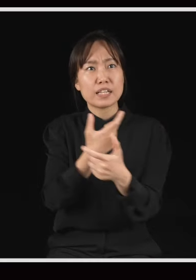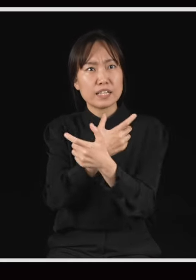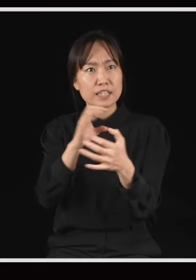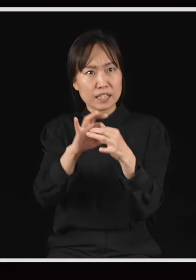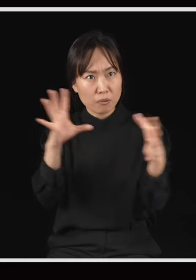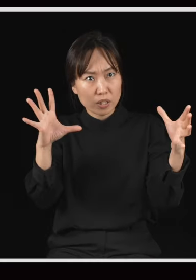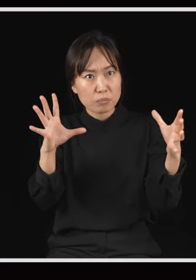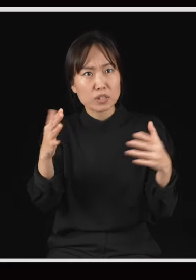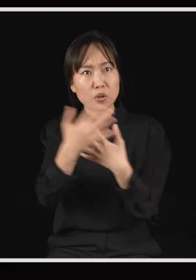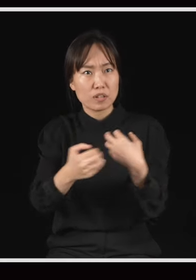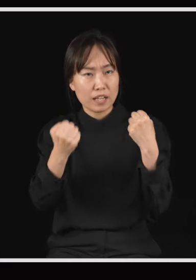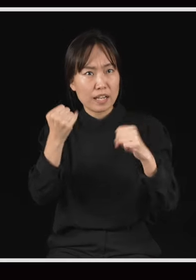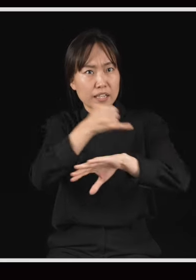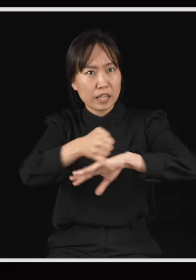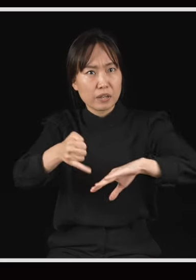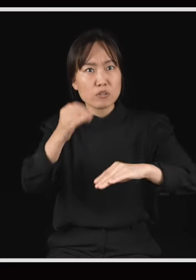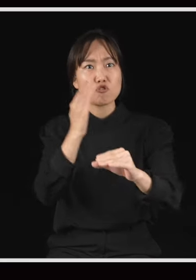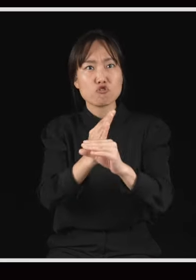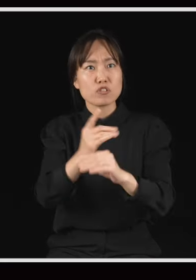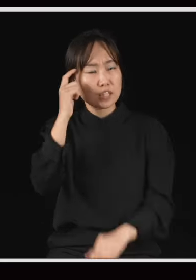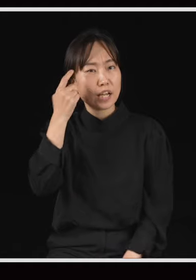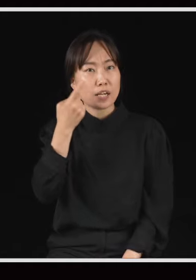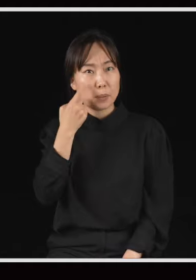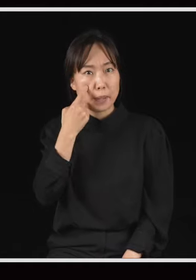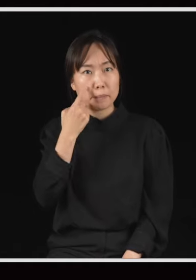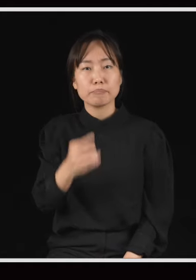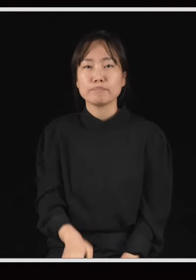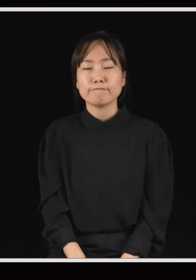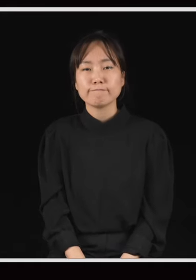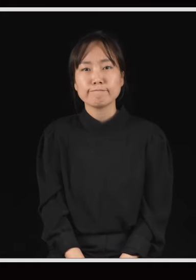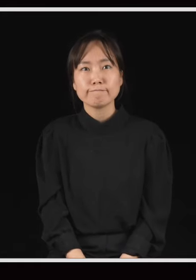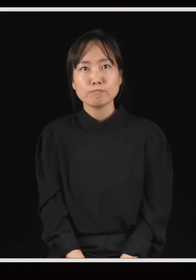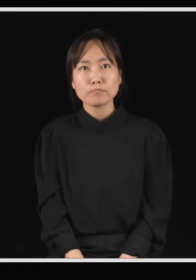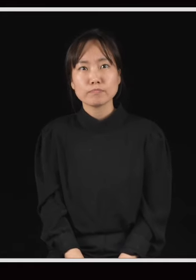한다라는 생각을 가지고 접근을 하시면 좋습니다.